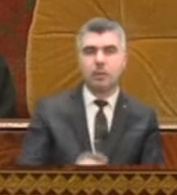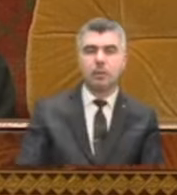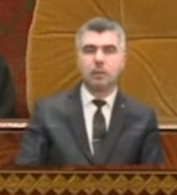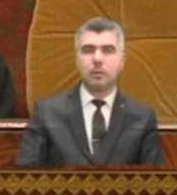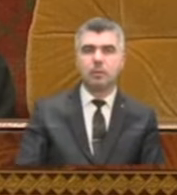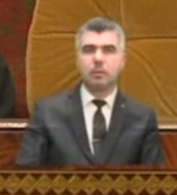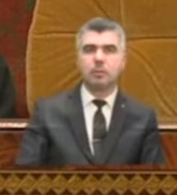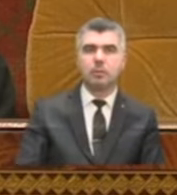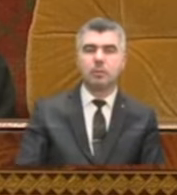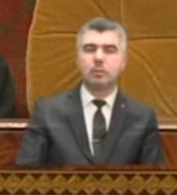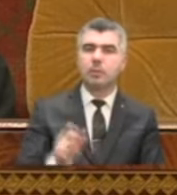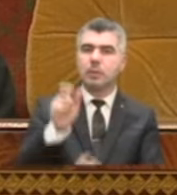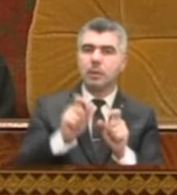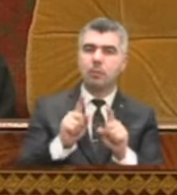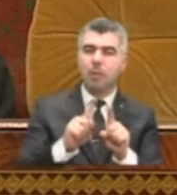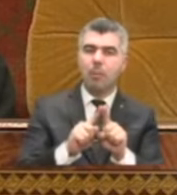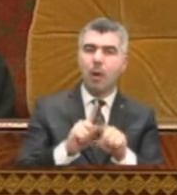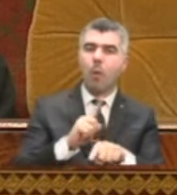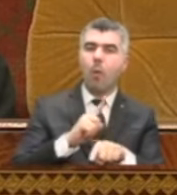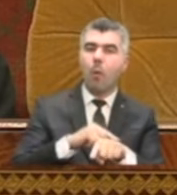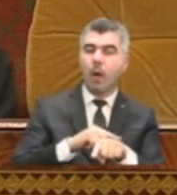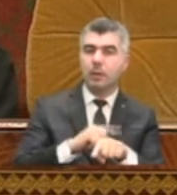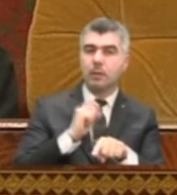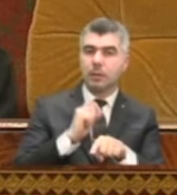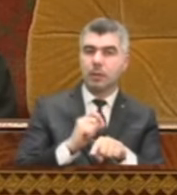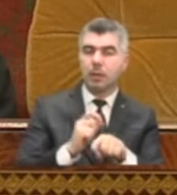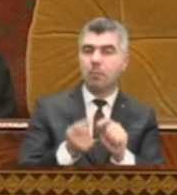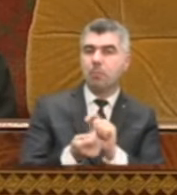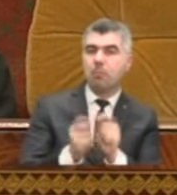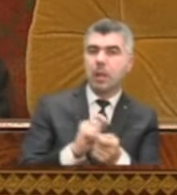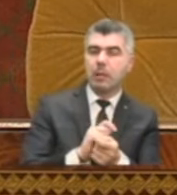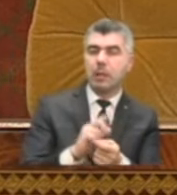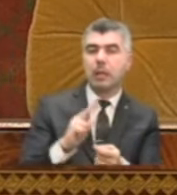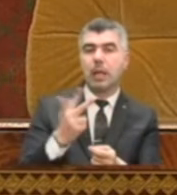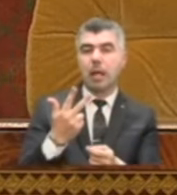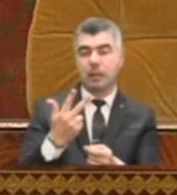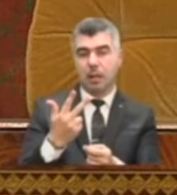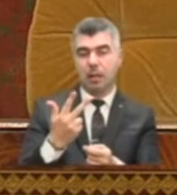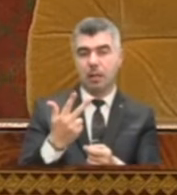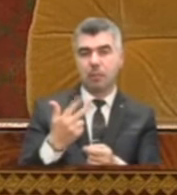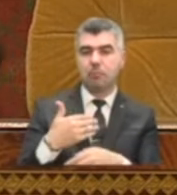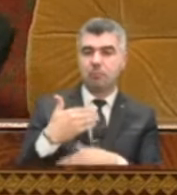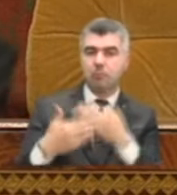النواب الكينين كان إشكالية فيما يخص انتقال في ثلاثة العشية